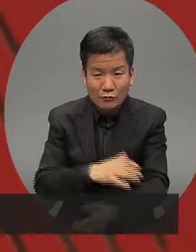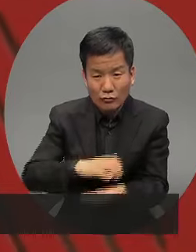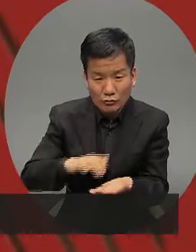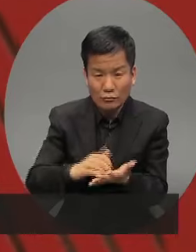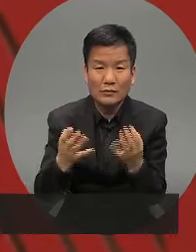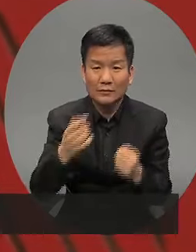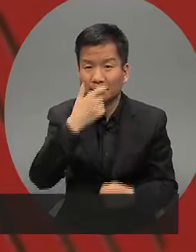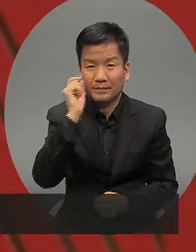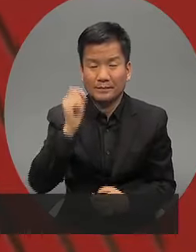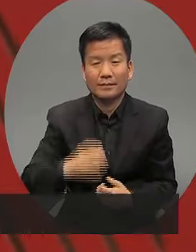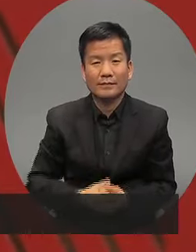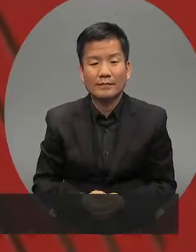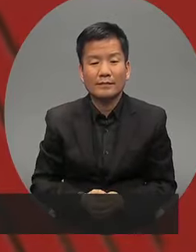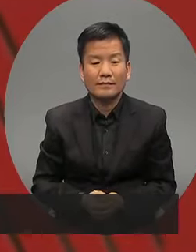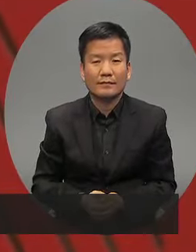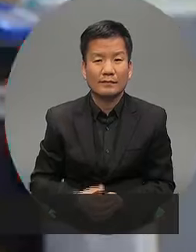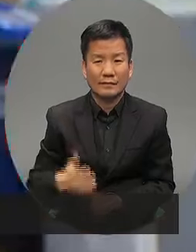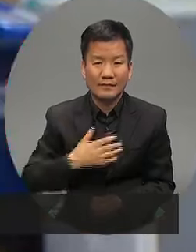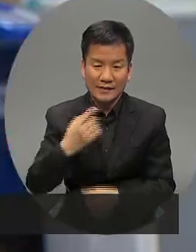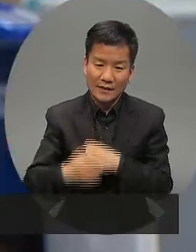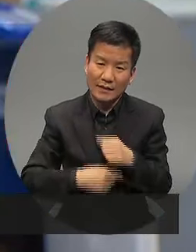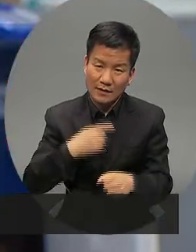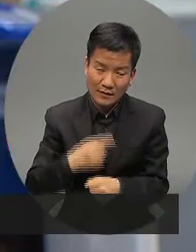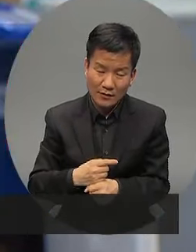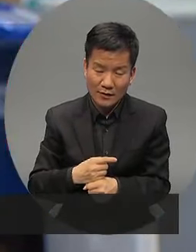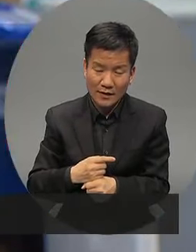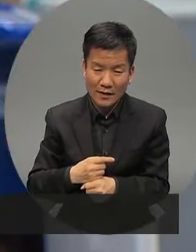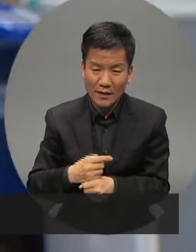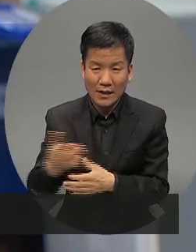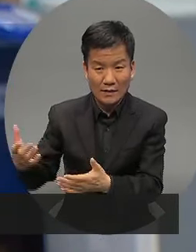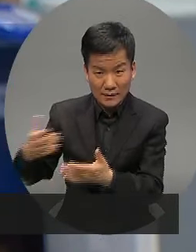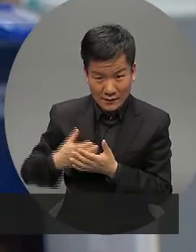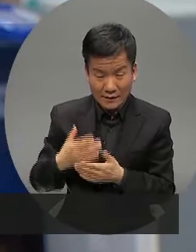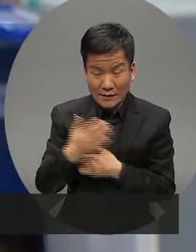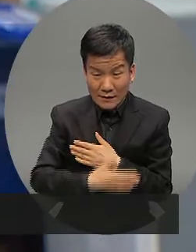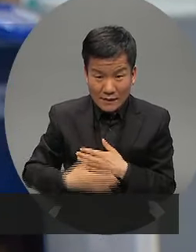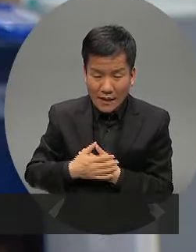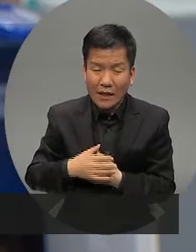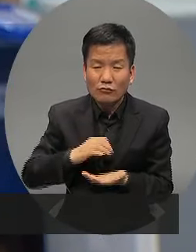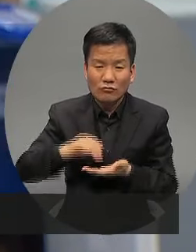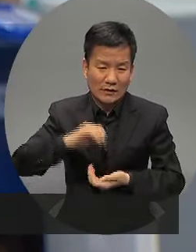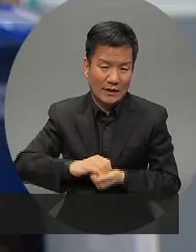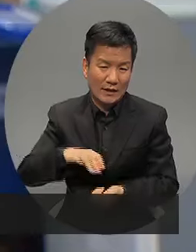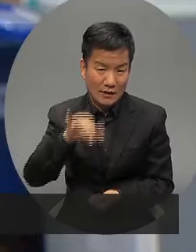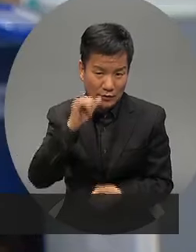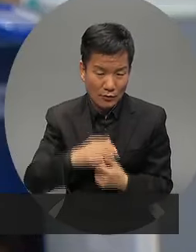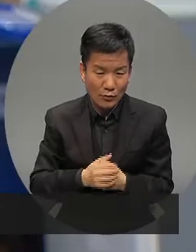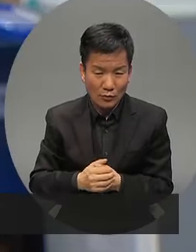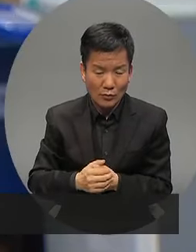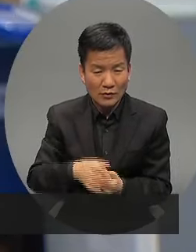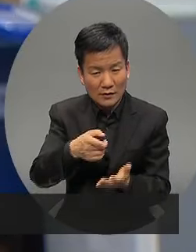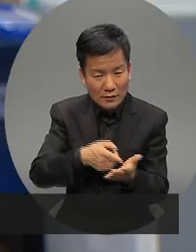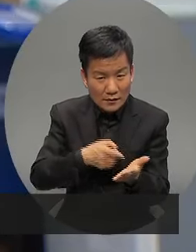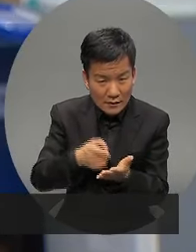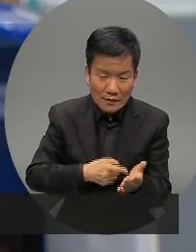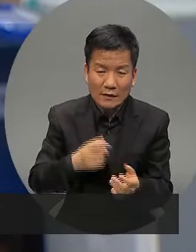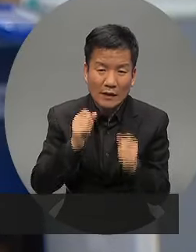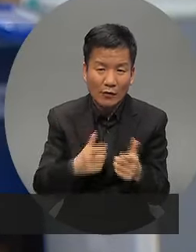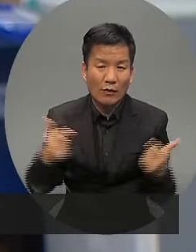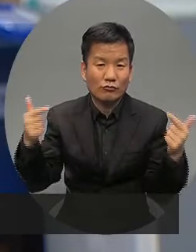턱없이 부족합니다 저희들이 1년에 그 기증받는 카데바의 숫자도 제한이 돼 있고요 카데바의 손을 댈 기회가 그만큼